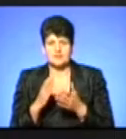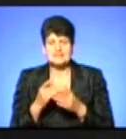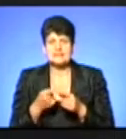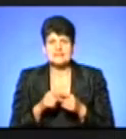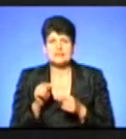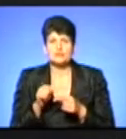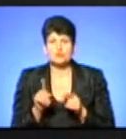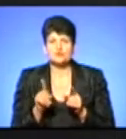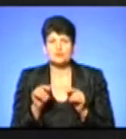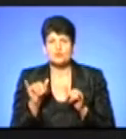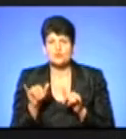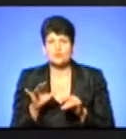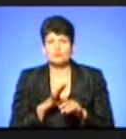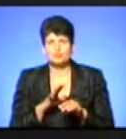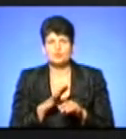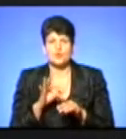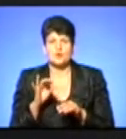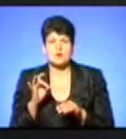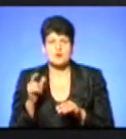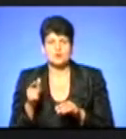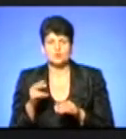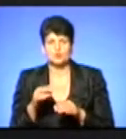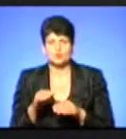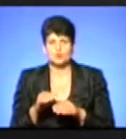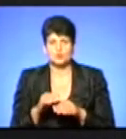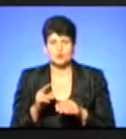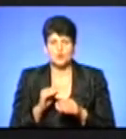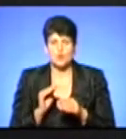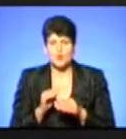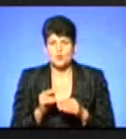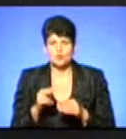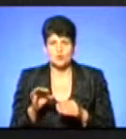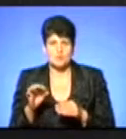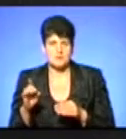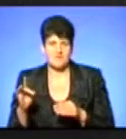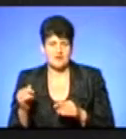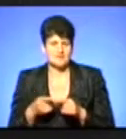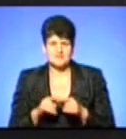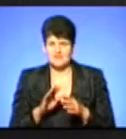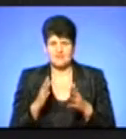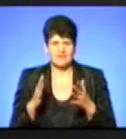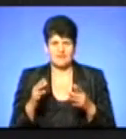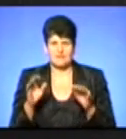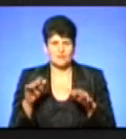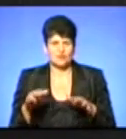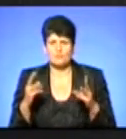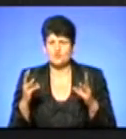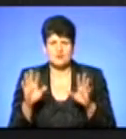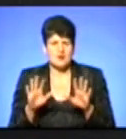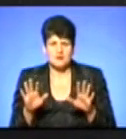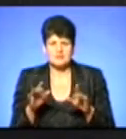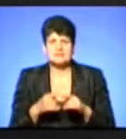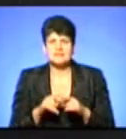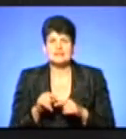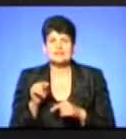для того, щоб в нього утворювалися ці органічні добра. І таким чином вирішується проблема. Дуже просто. Це не є якийсь потоп, це не є пожар. Це все те,